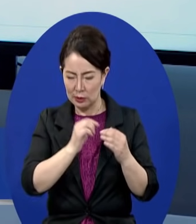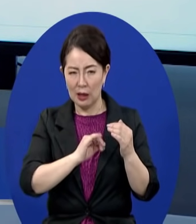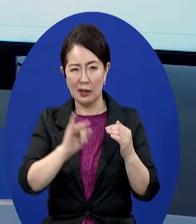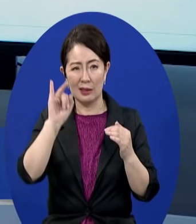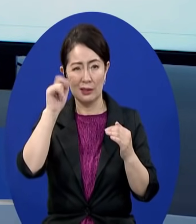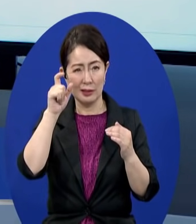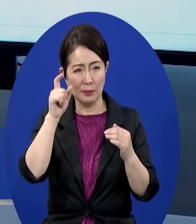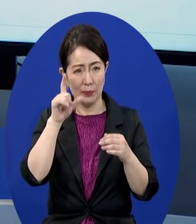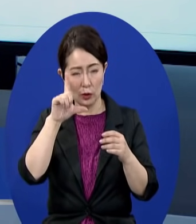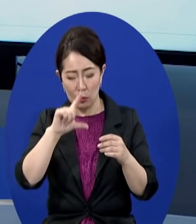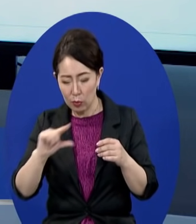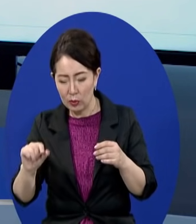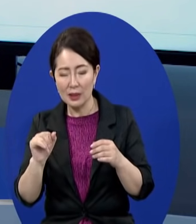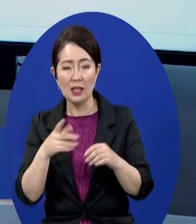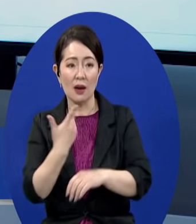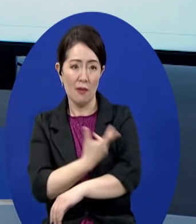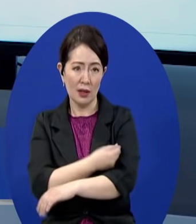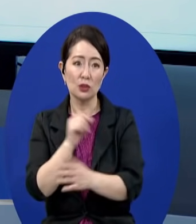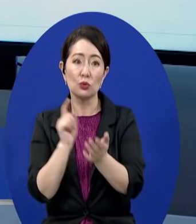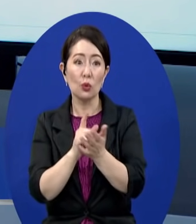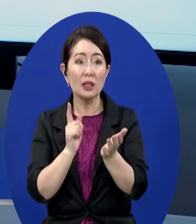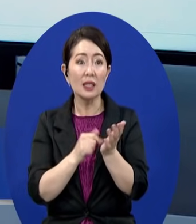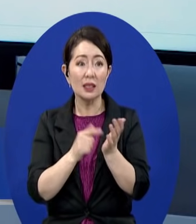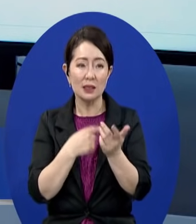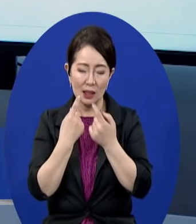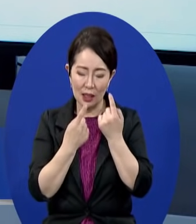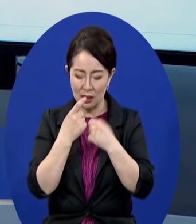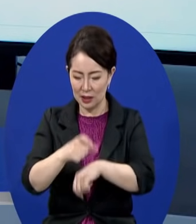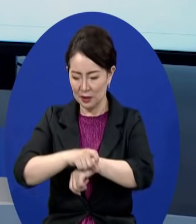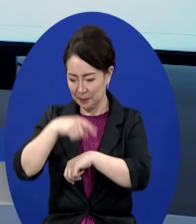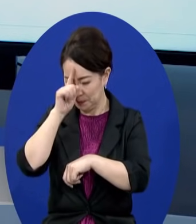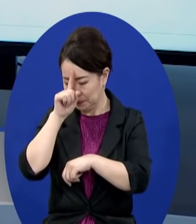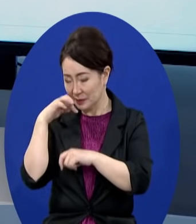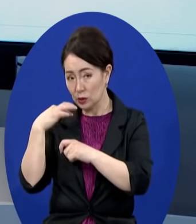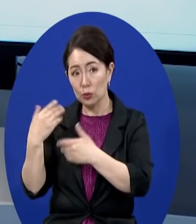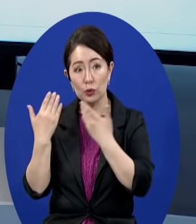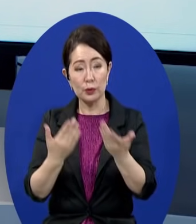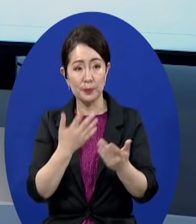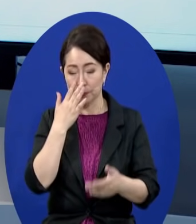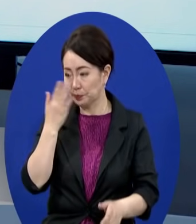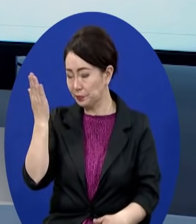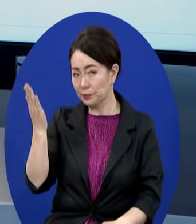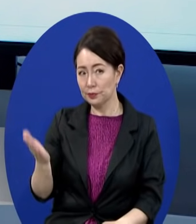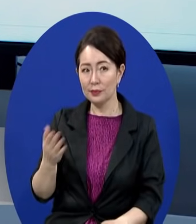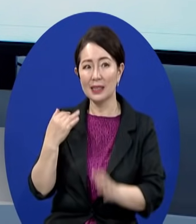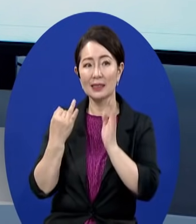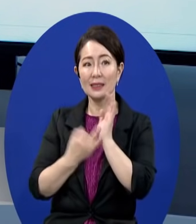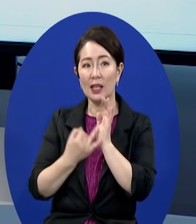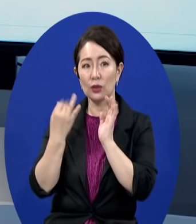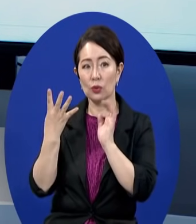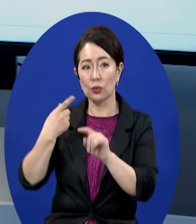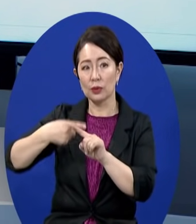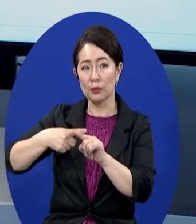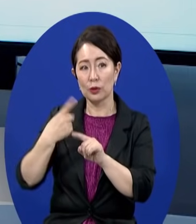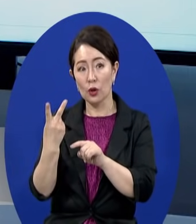одоо вакцины одоо нөлөө өөр нөлөө их чухал шүү гэсэн ийм байр суурийг бол Эрдэмтийн зүгээс өгж байгаа. Үзэгч та бүхний харж байгаа энэ 74 дээр